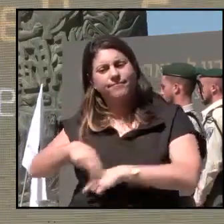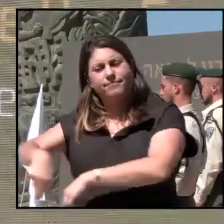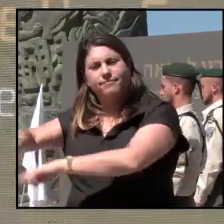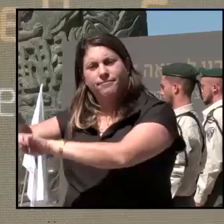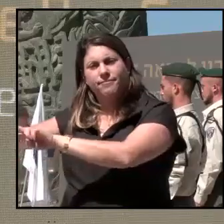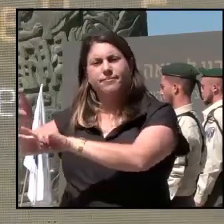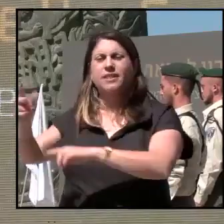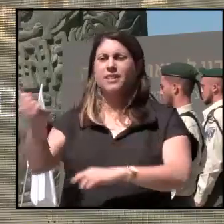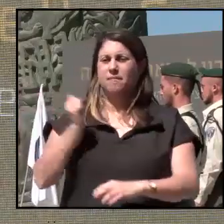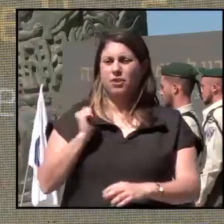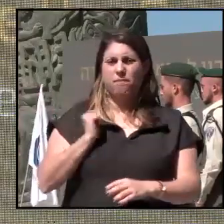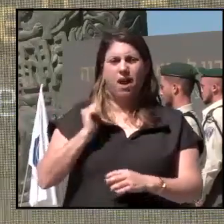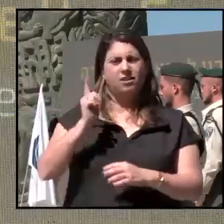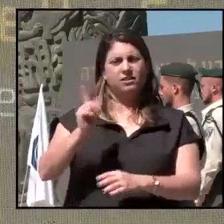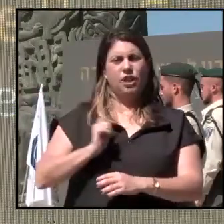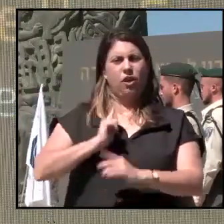נשקו. תהי, פשק.